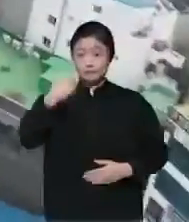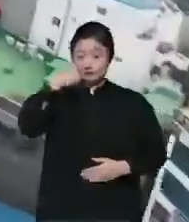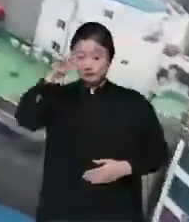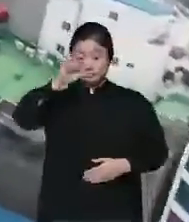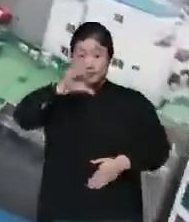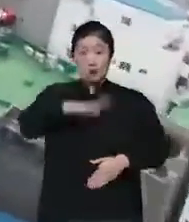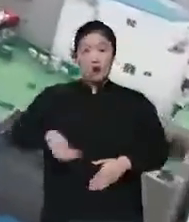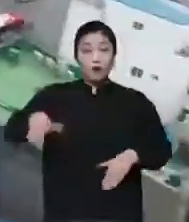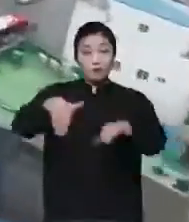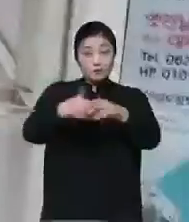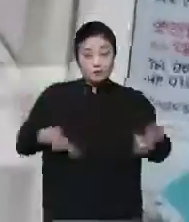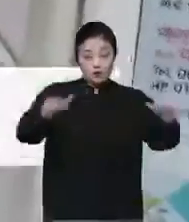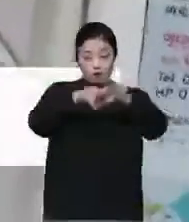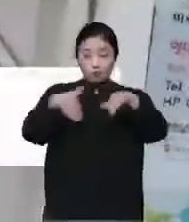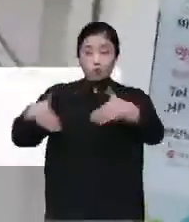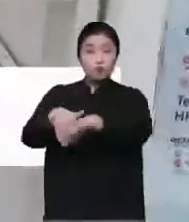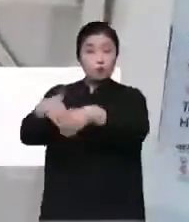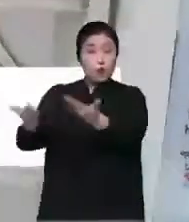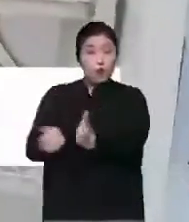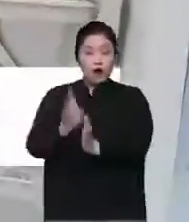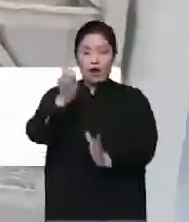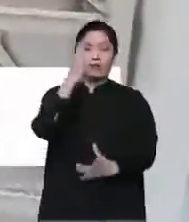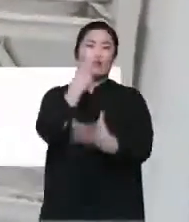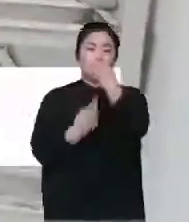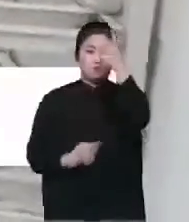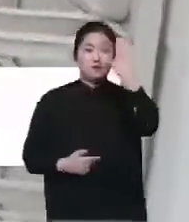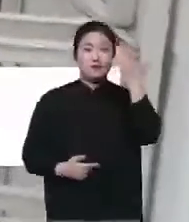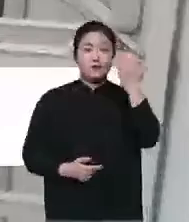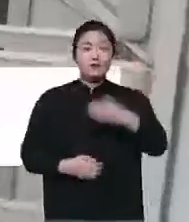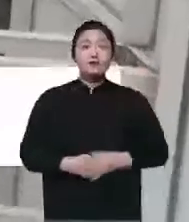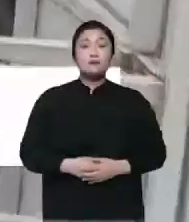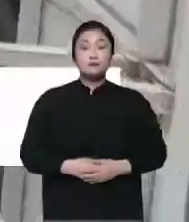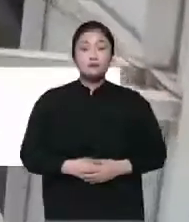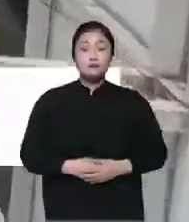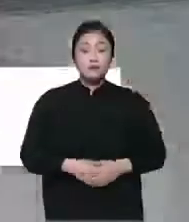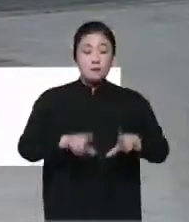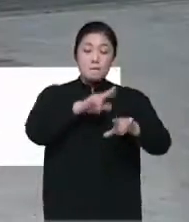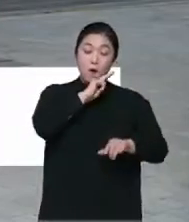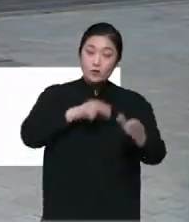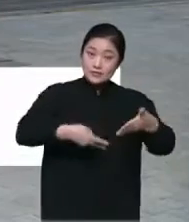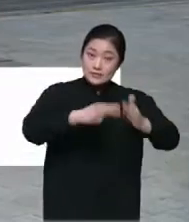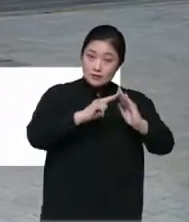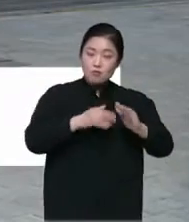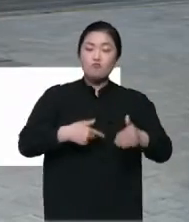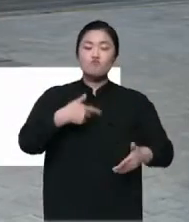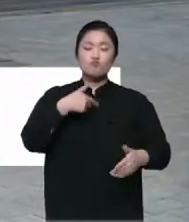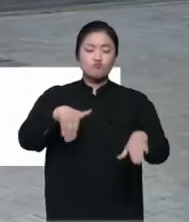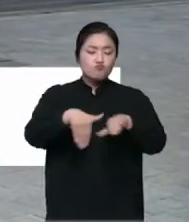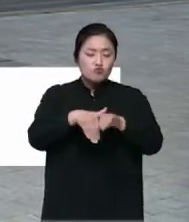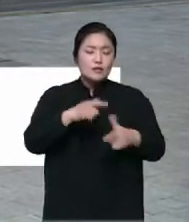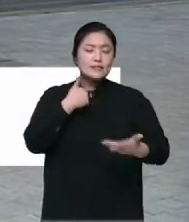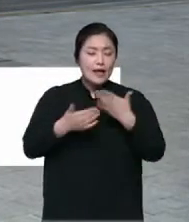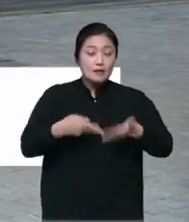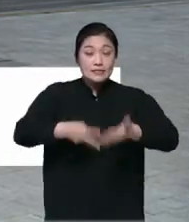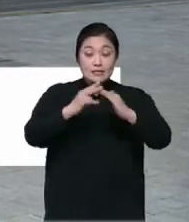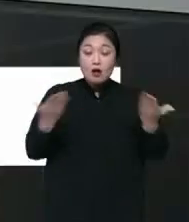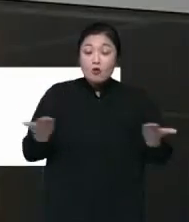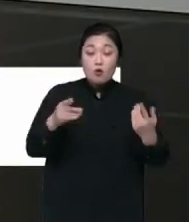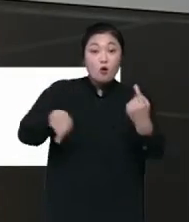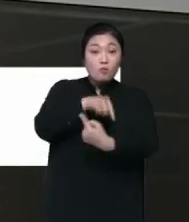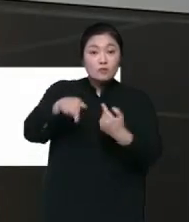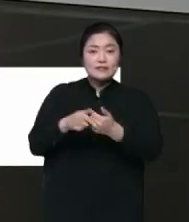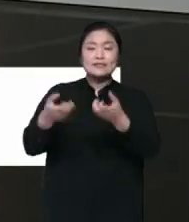아시아 문화전당과 아시아 문화원은 하나로 통합됩니다. 편의시설과 문화체험시설 운영 등의 업무는